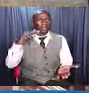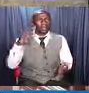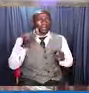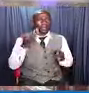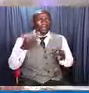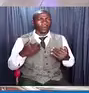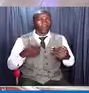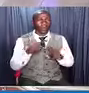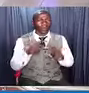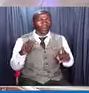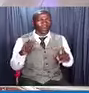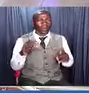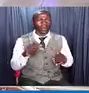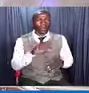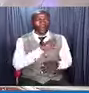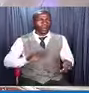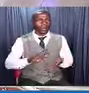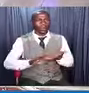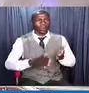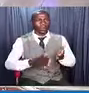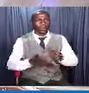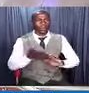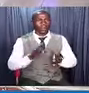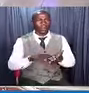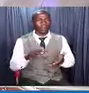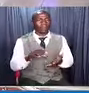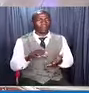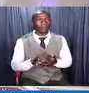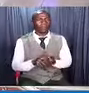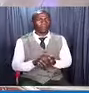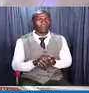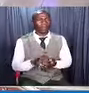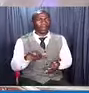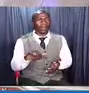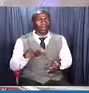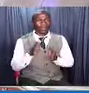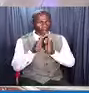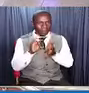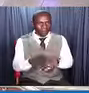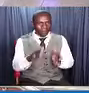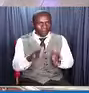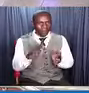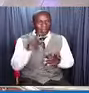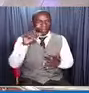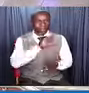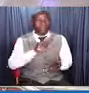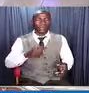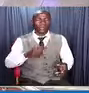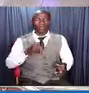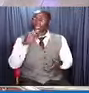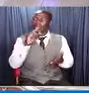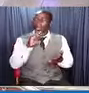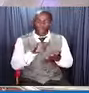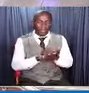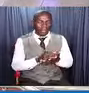kama liko neno. And even though they Bwana atasamehe. The Lord will forgive. Nikaomba hivi. Then I prayed. Wewe Bwana ulisema. You